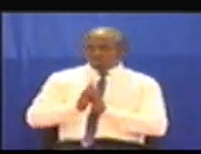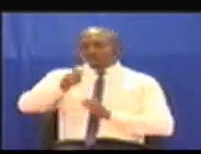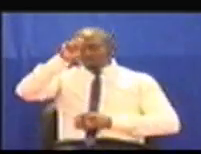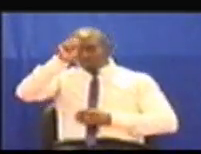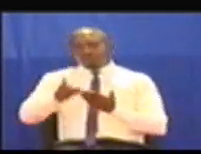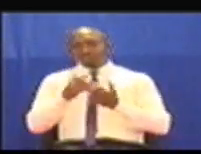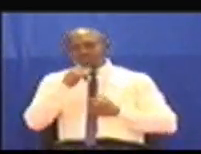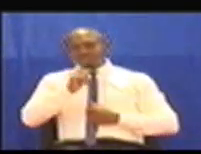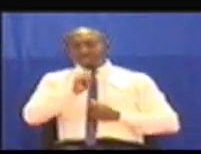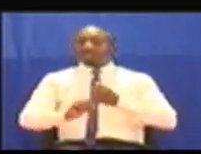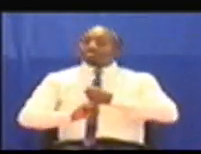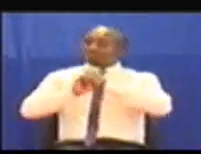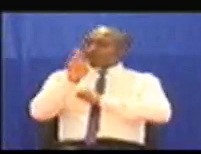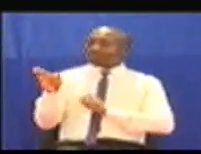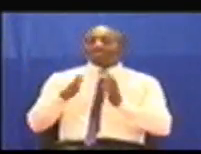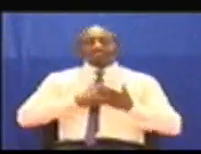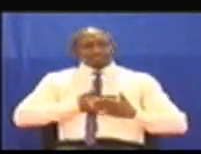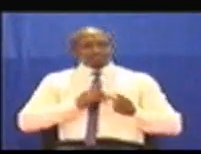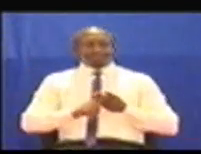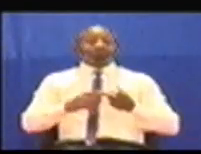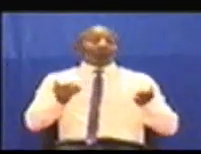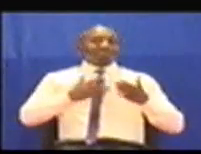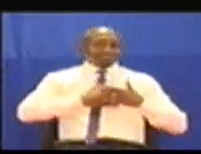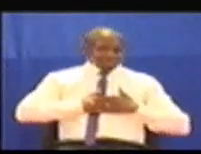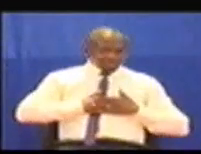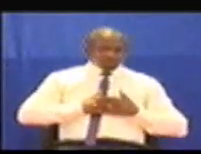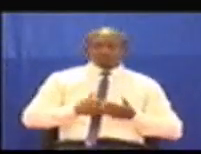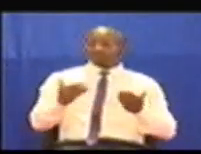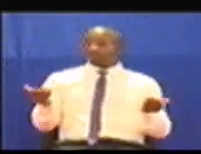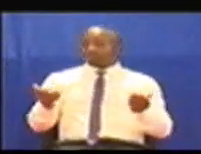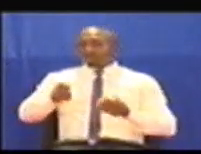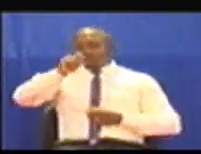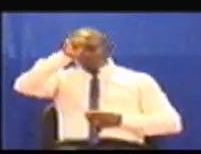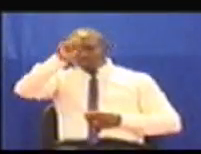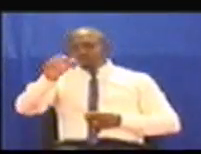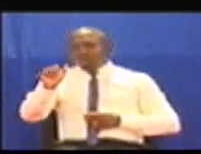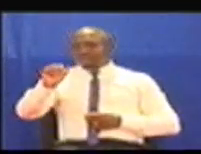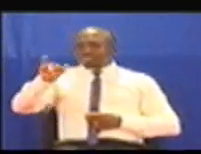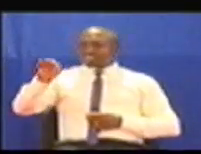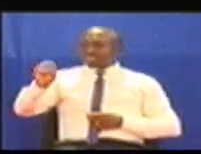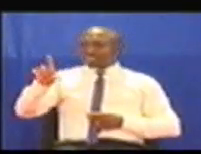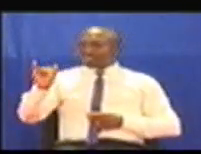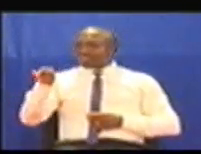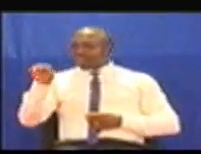Spika, naunga mkono hoja. Asante sana. Asante sana. Mheshimiwa Angelina Malembeka.